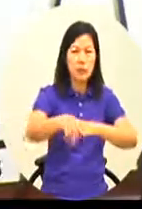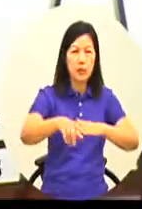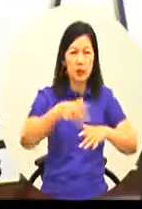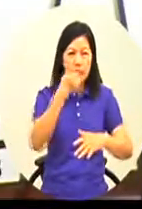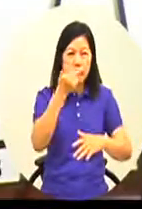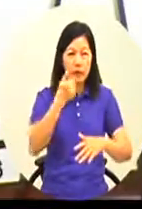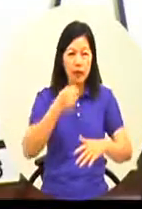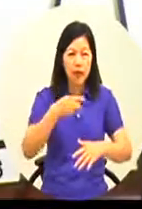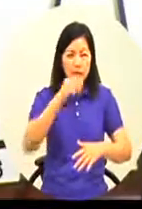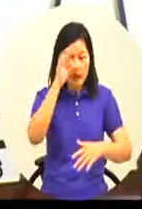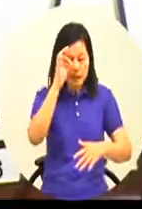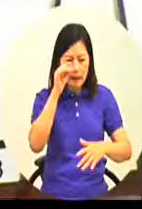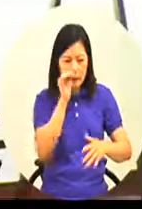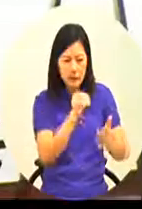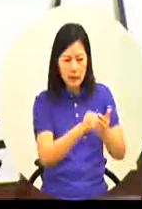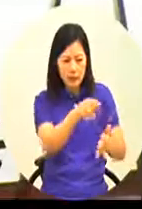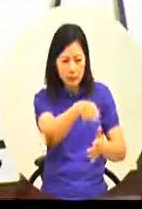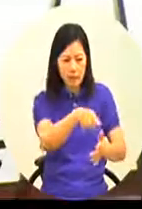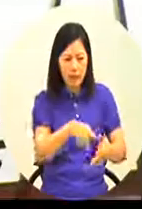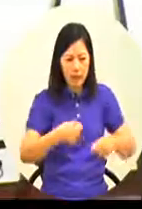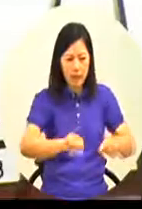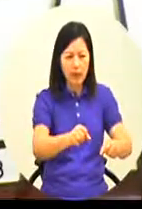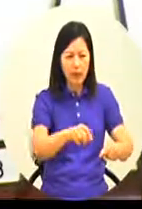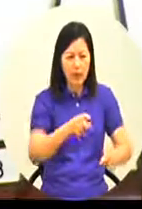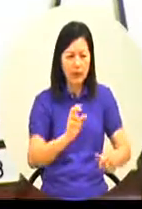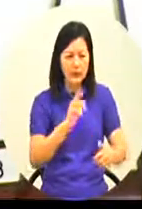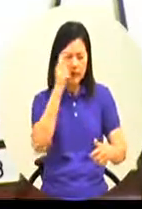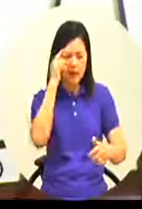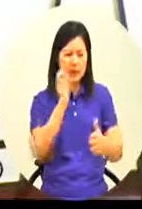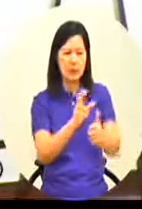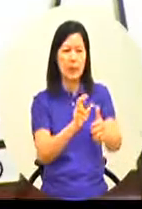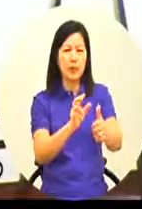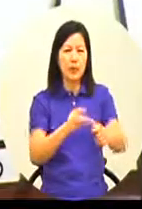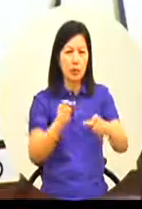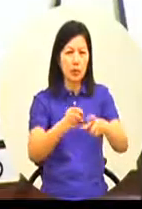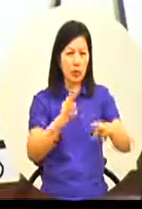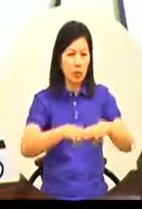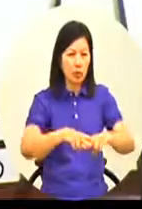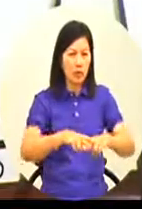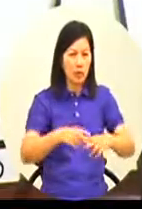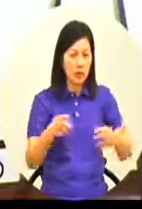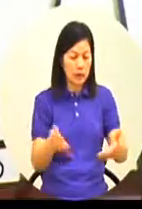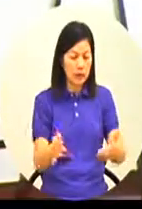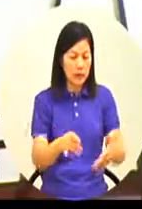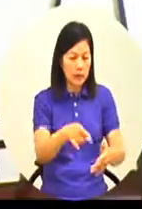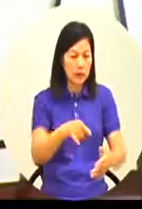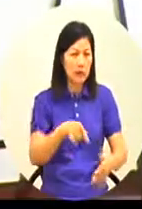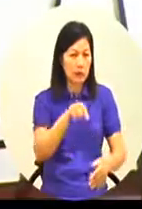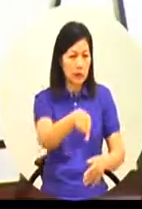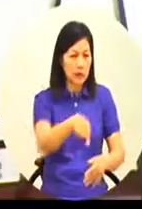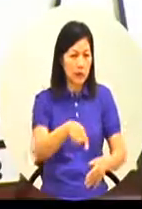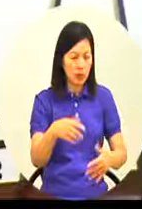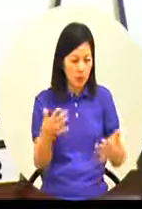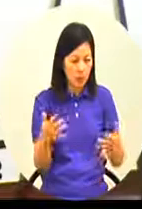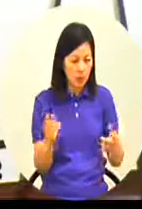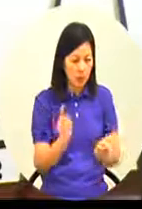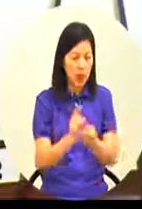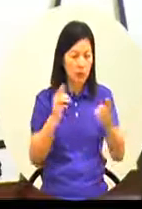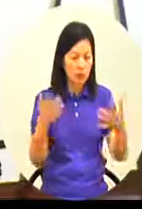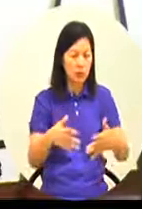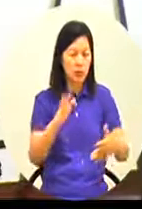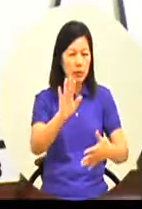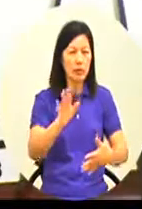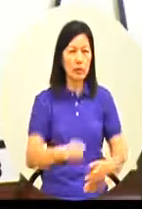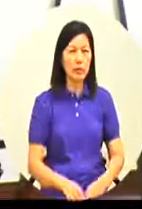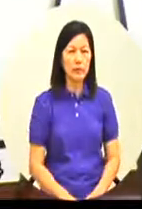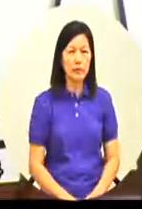到摩托车我就想骂这个所有的这些公共建设 都一样会遇到这个问题那我们这个交流道